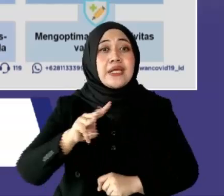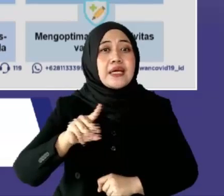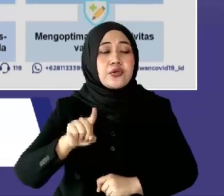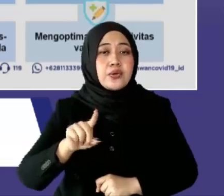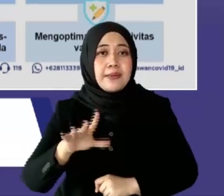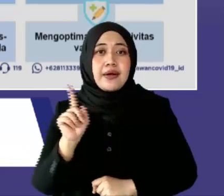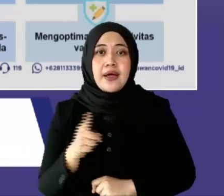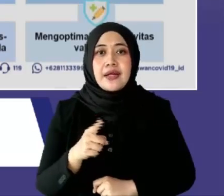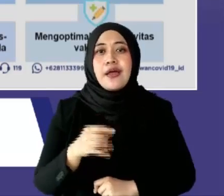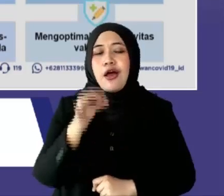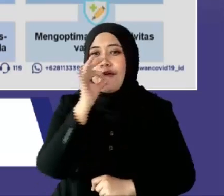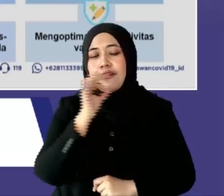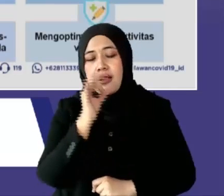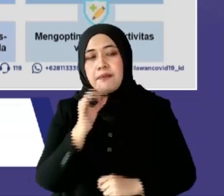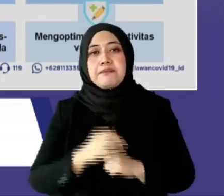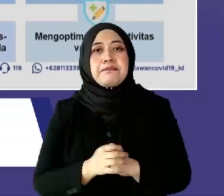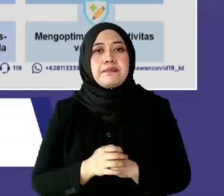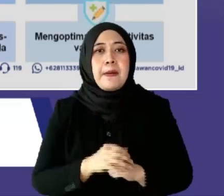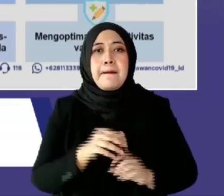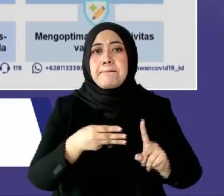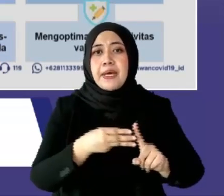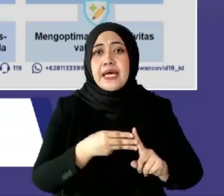B1351 dari Afrika Selatan,